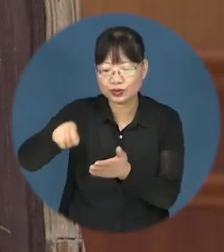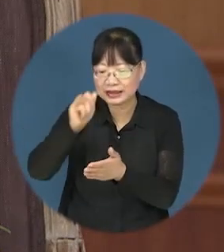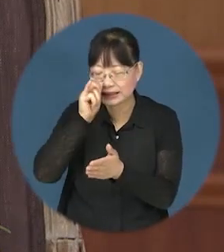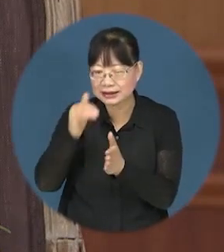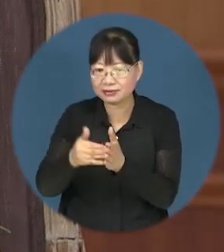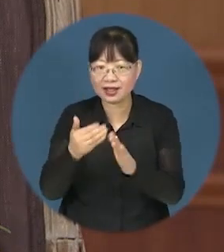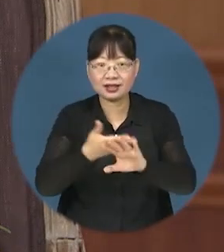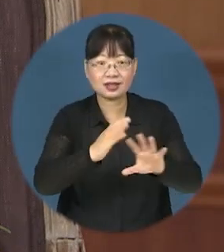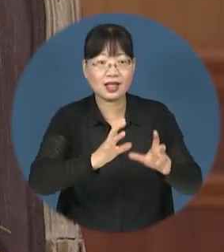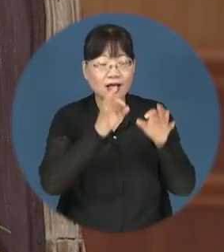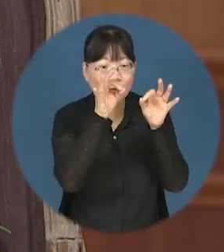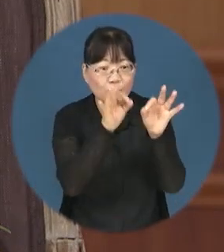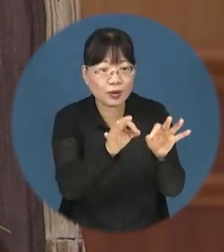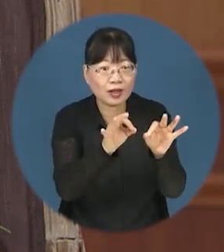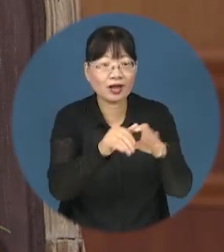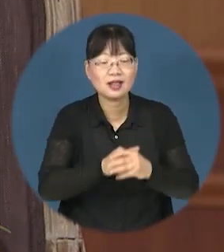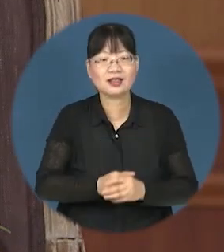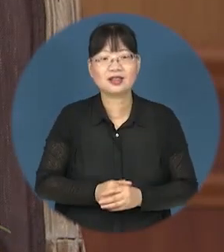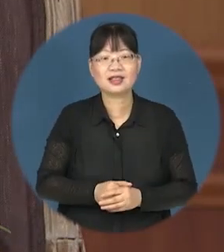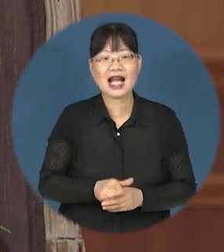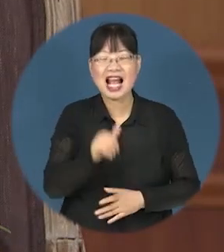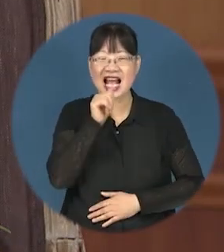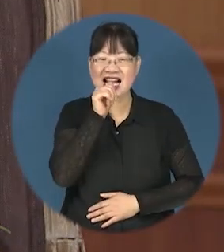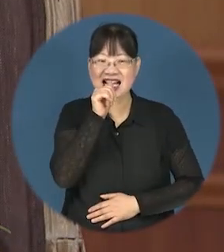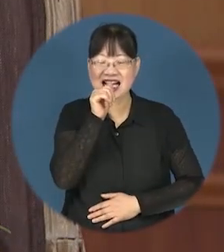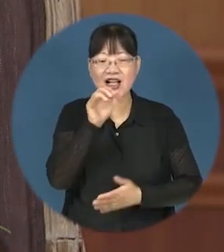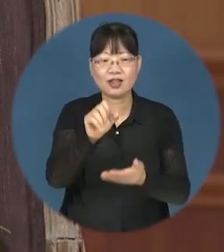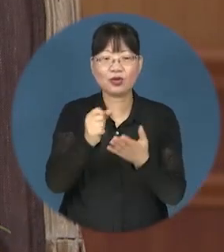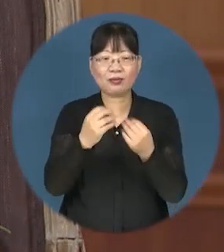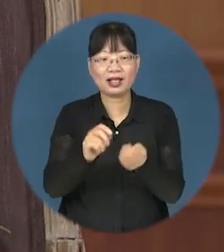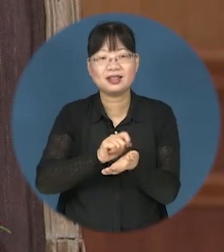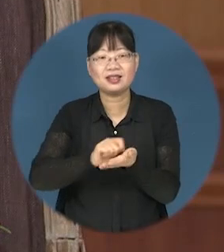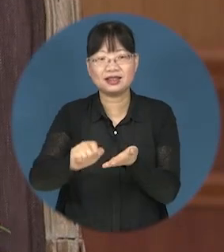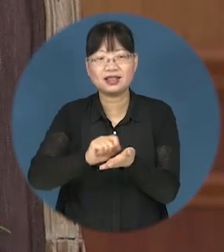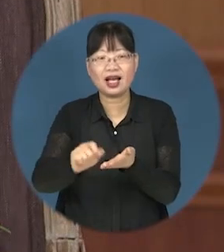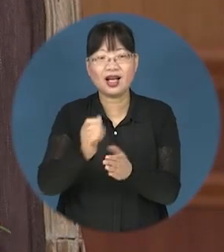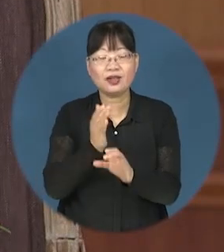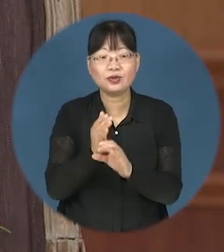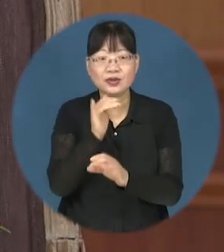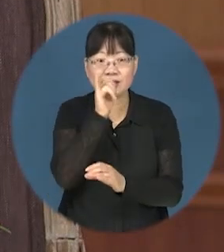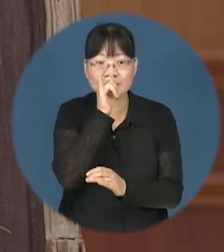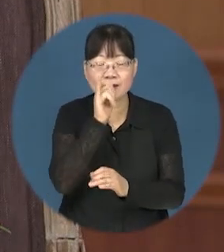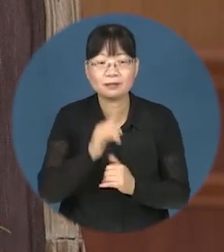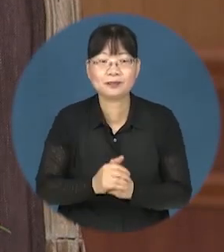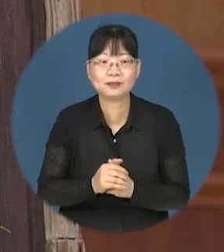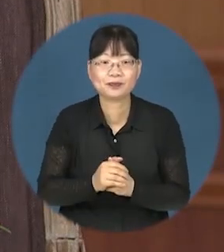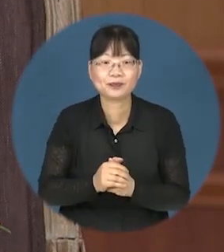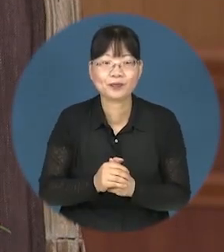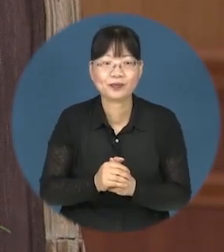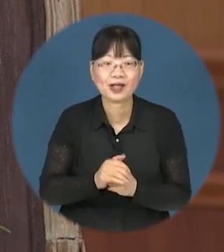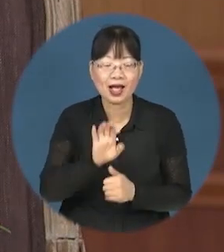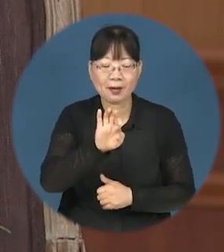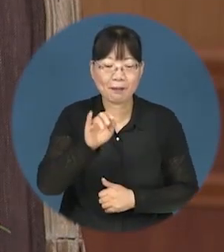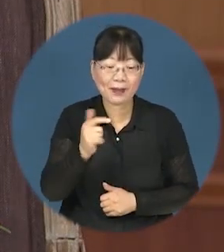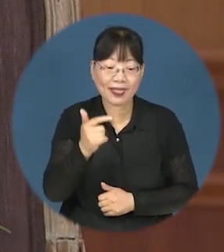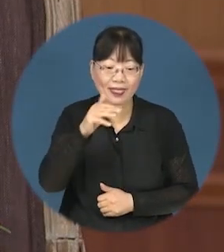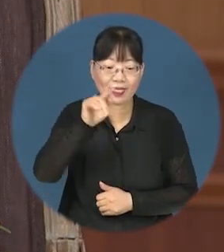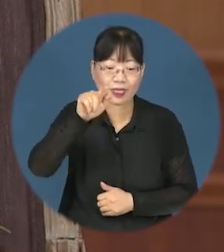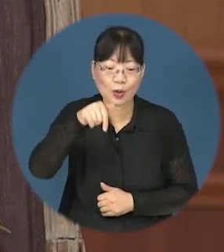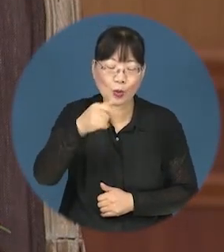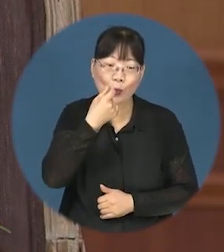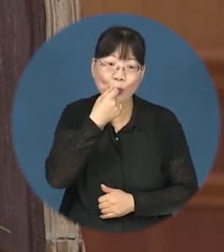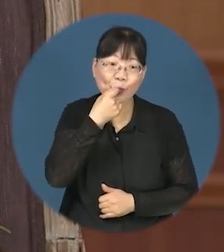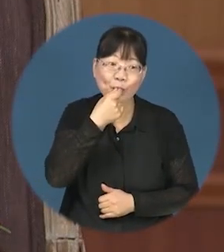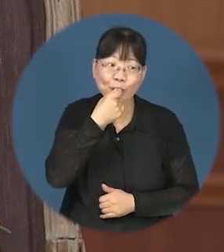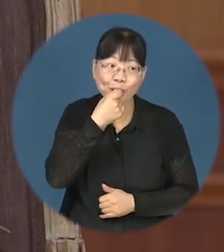해외 같은 경우는 그 강철 철로 많이 있어요 철벽의 알파 펜 초 이라고 생각하시면 되요 예